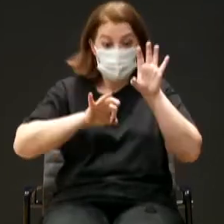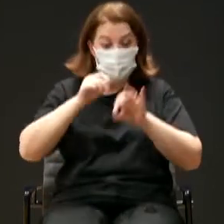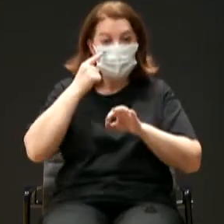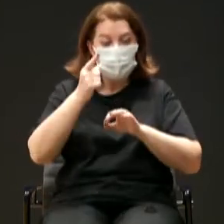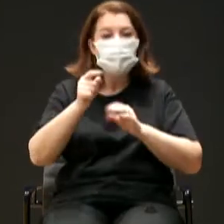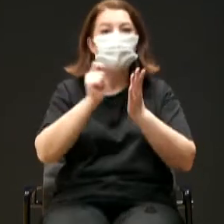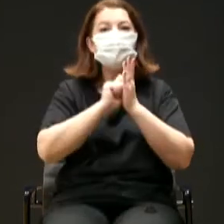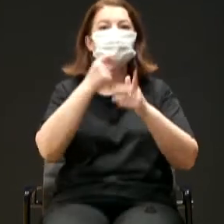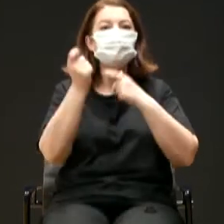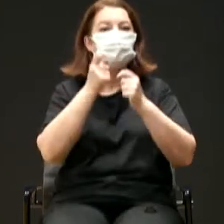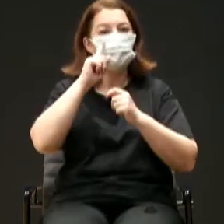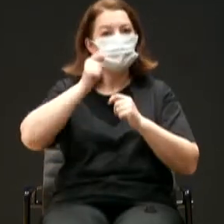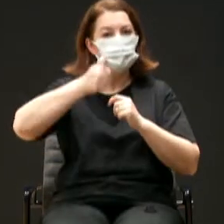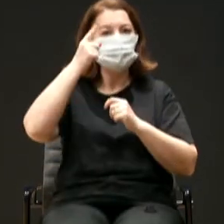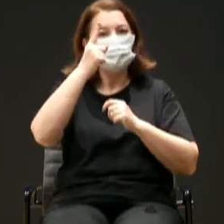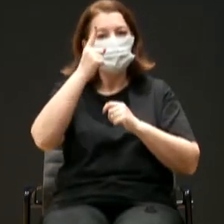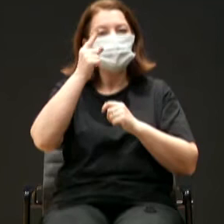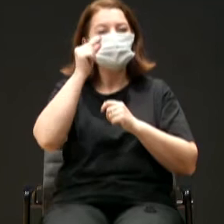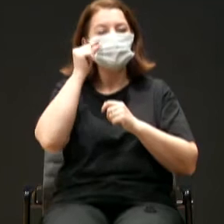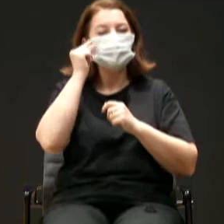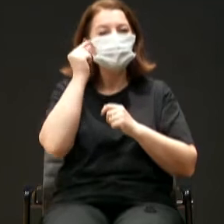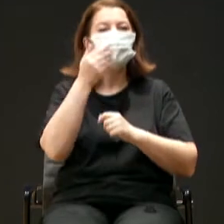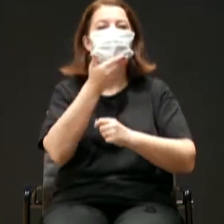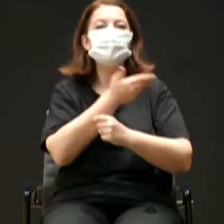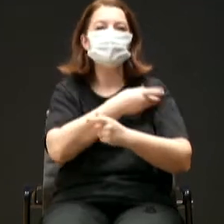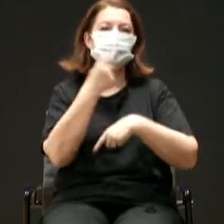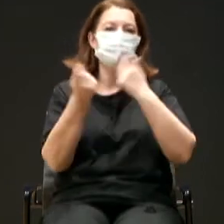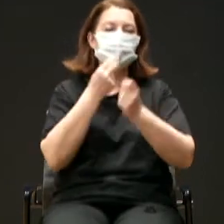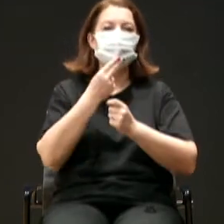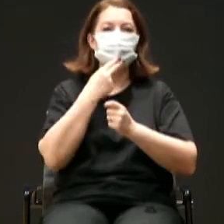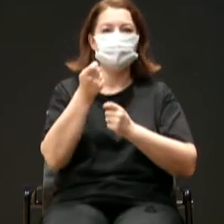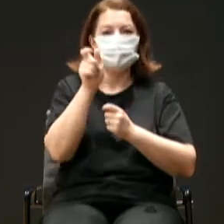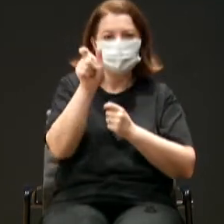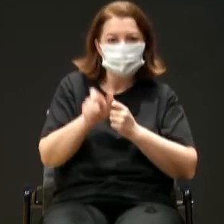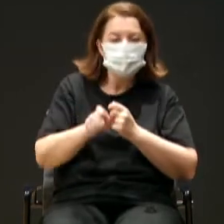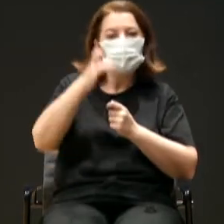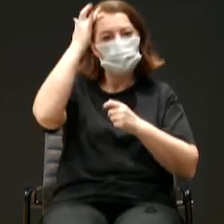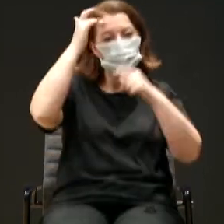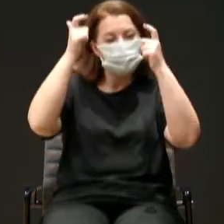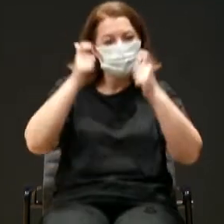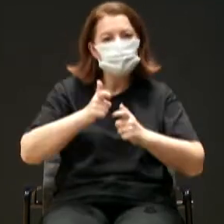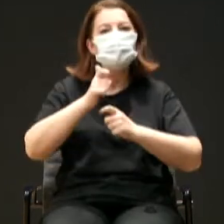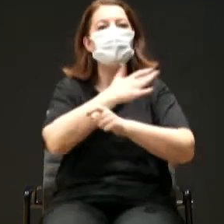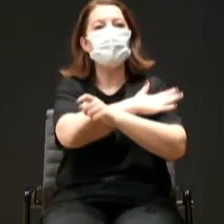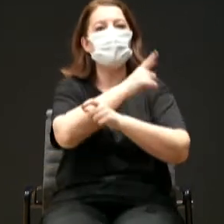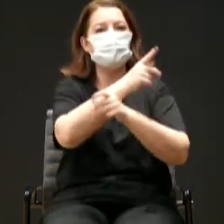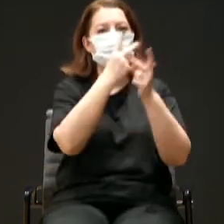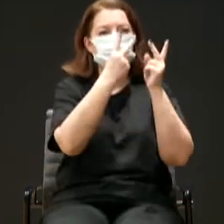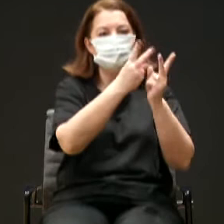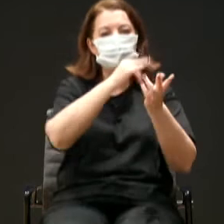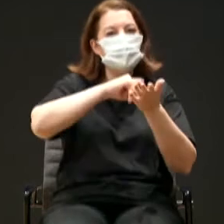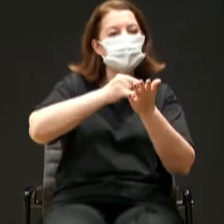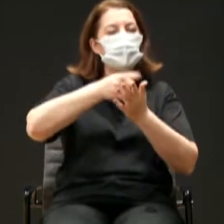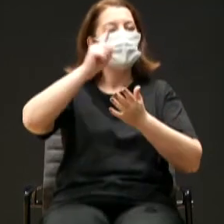Müdürlüğü bünyesinde bir adet hizmetli kadın personeli, Beylikdüzü Kaymakamlığı İdare ve Denetim Şefliği'nin ilgi B yazı